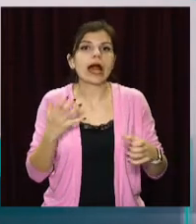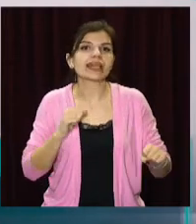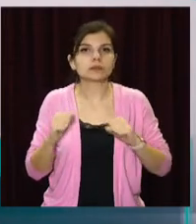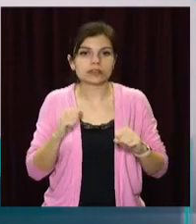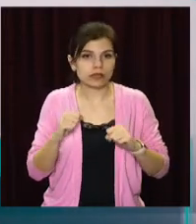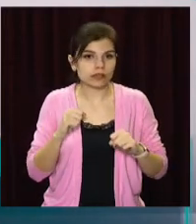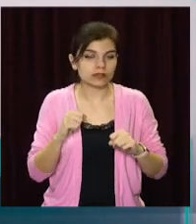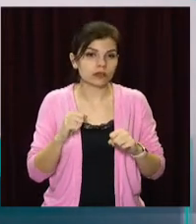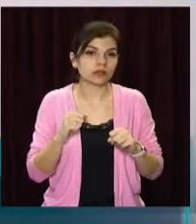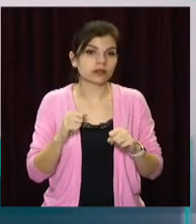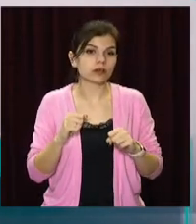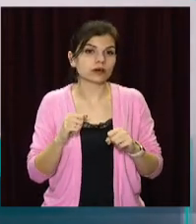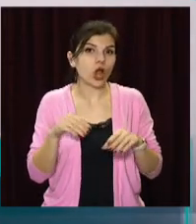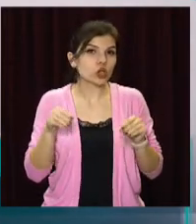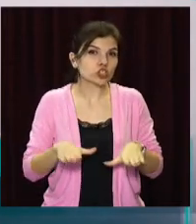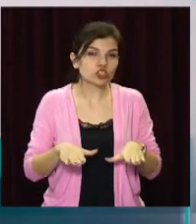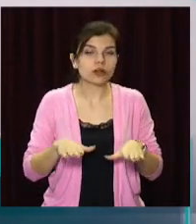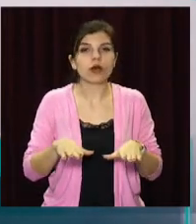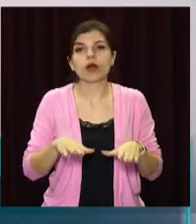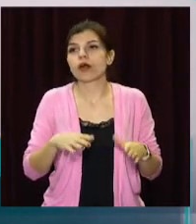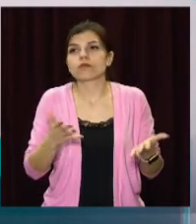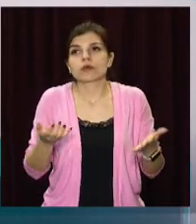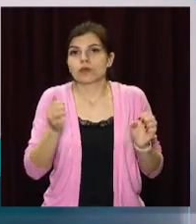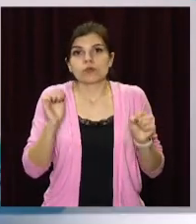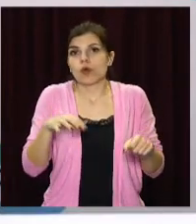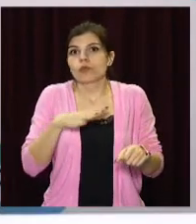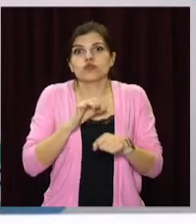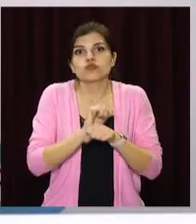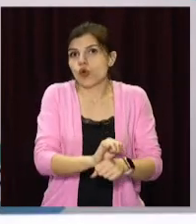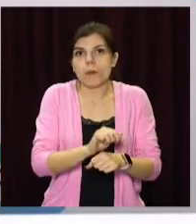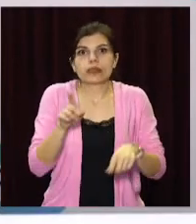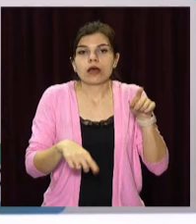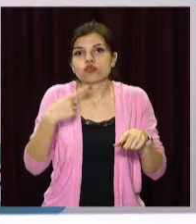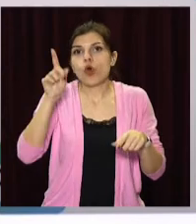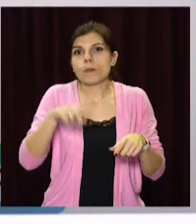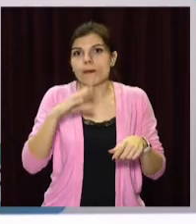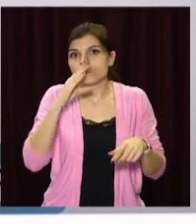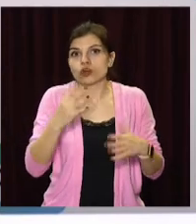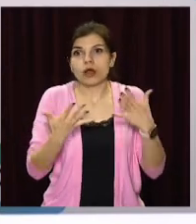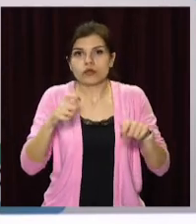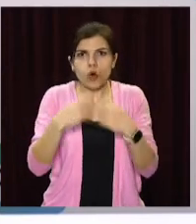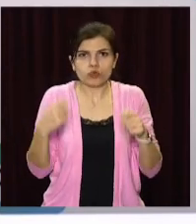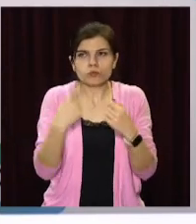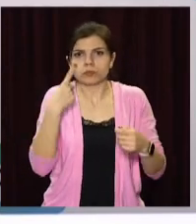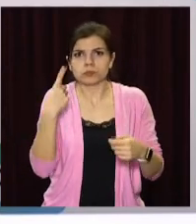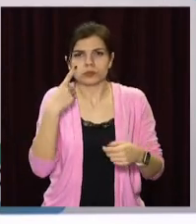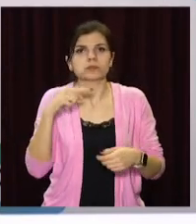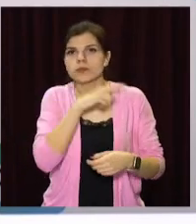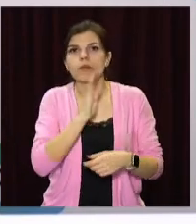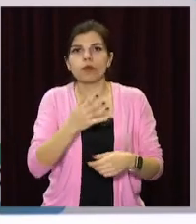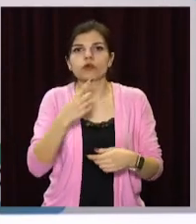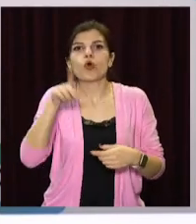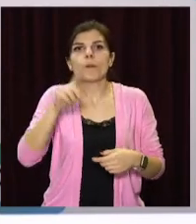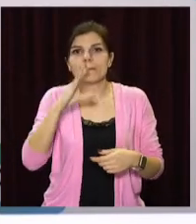адміністративні рішення вплоть до того, що можемо призупиняти деякі маршрути, на яких є масові порушення. Зараз